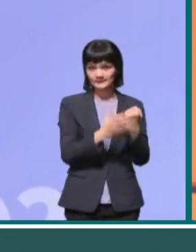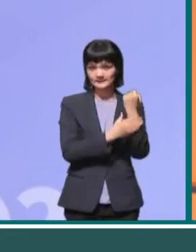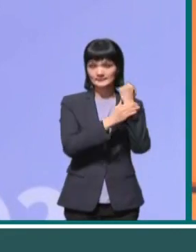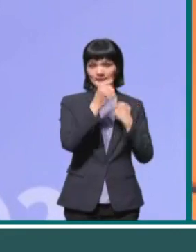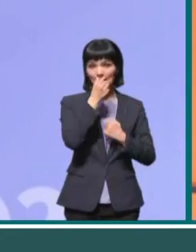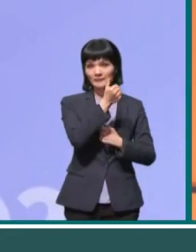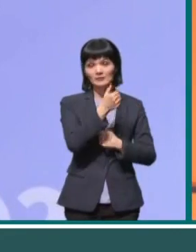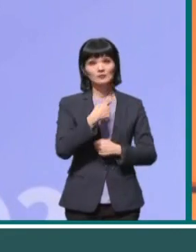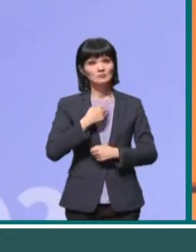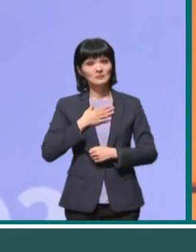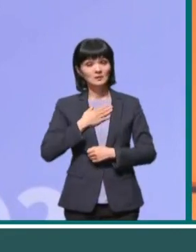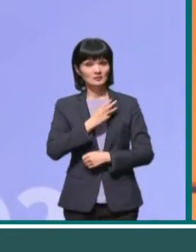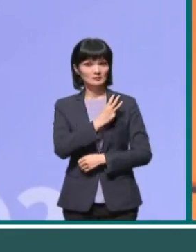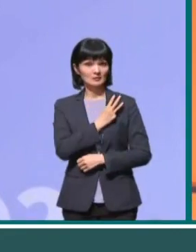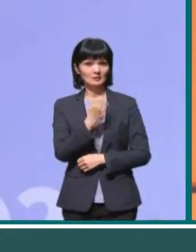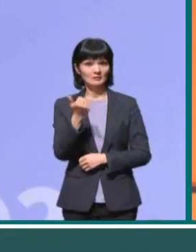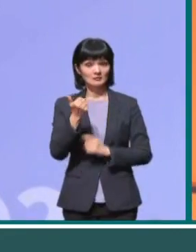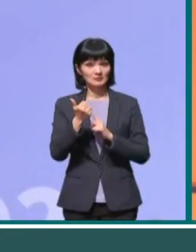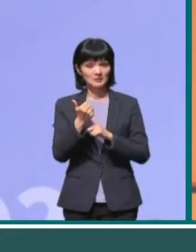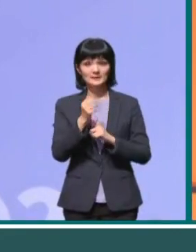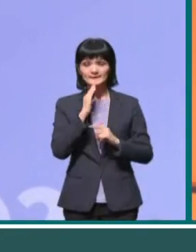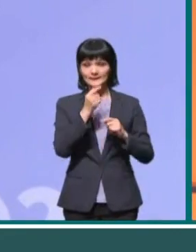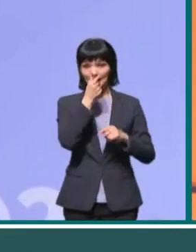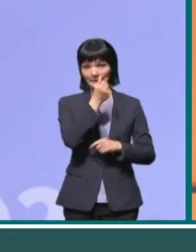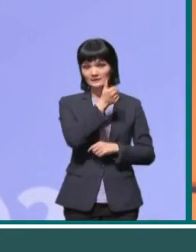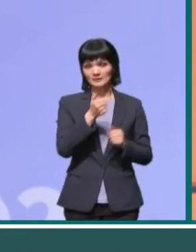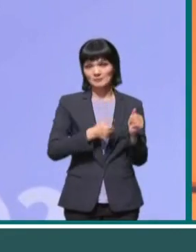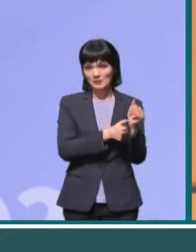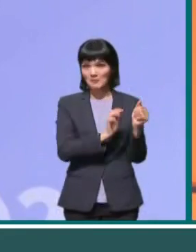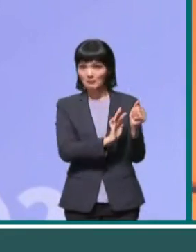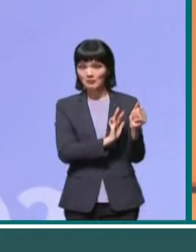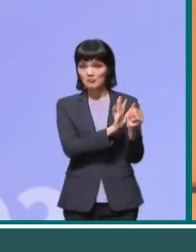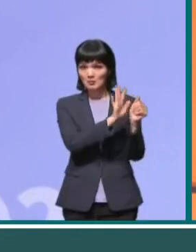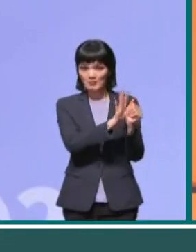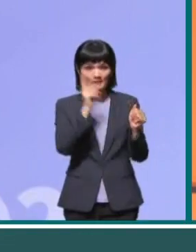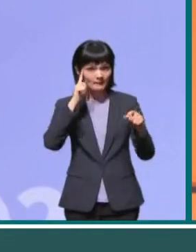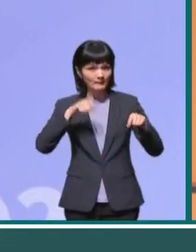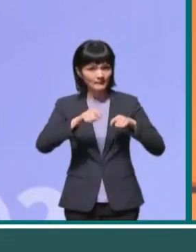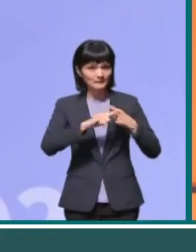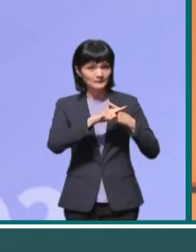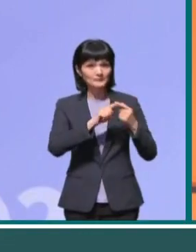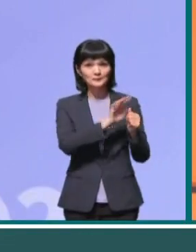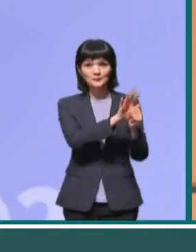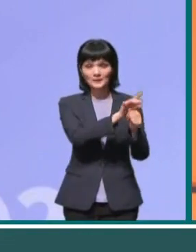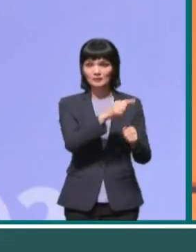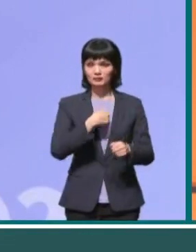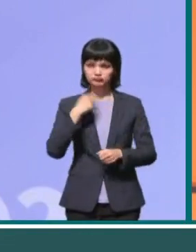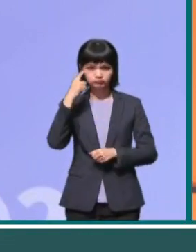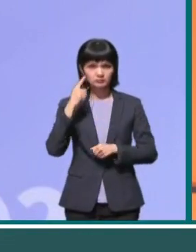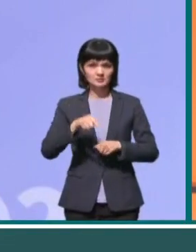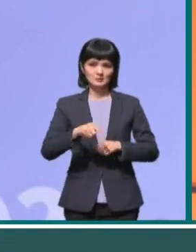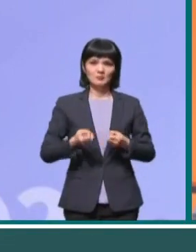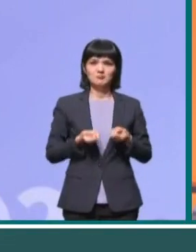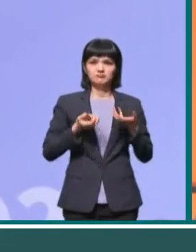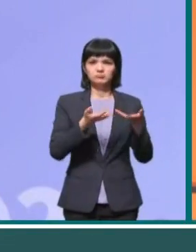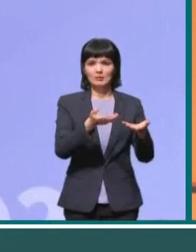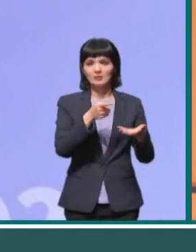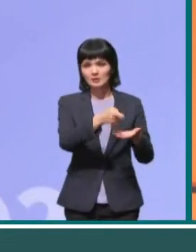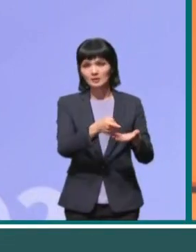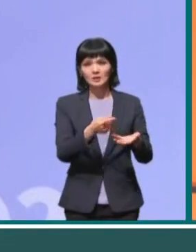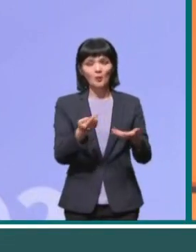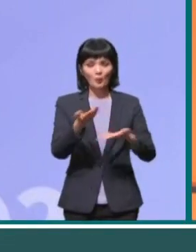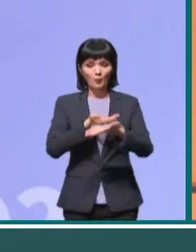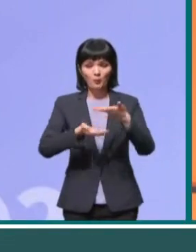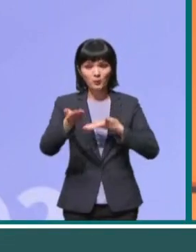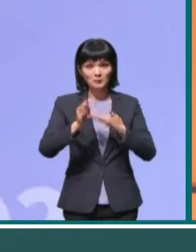他也该跟大家讲说他今天状况不好。但是会让人觉得是不是因为柯文哲早上都在基隆，心都不在台北，联想到他以及这个弃保